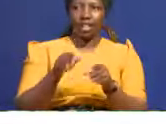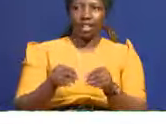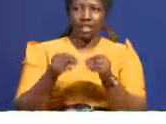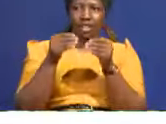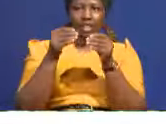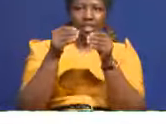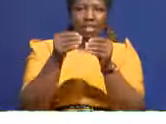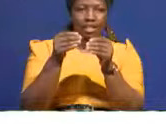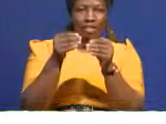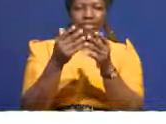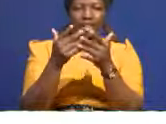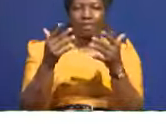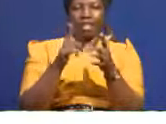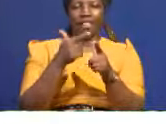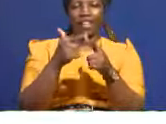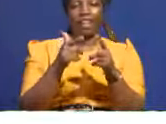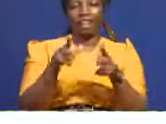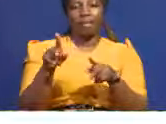alafu party iendelee.